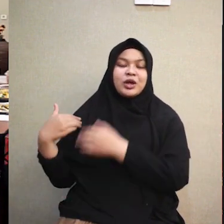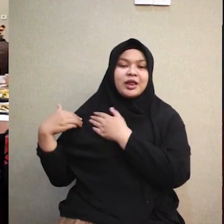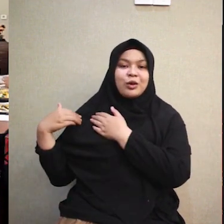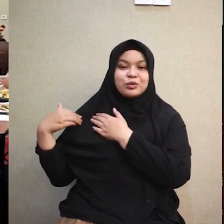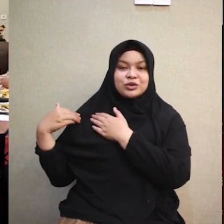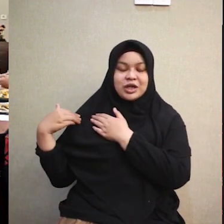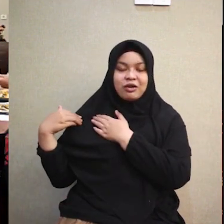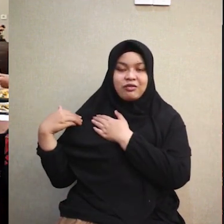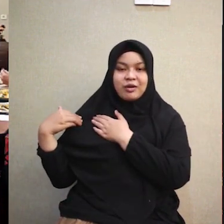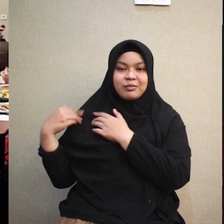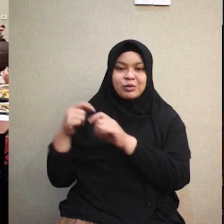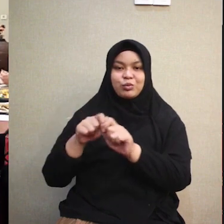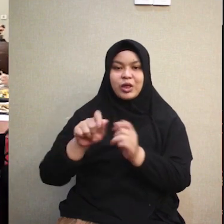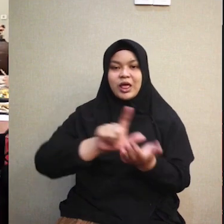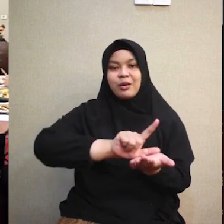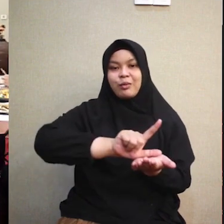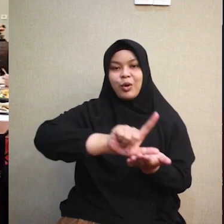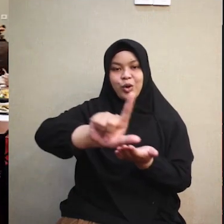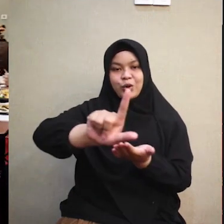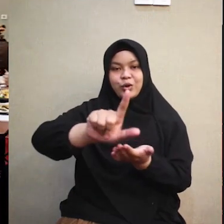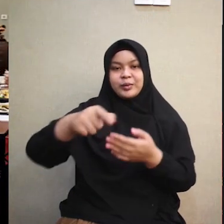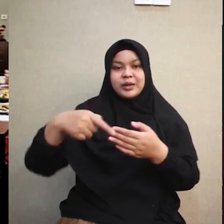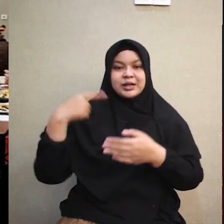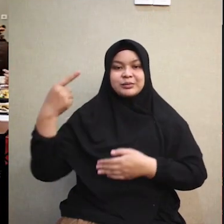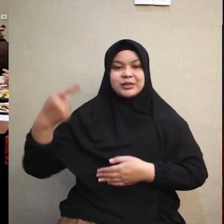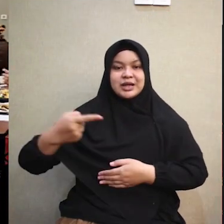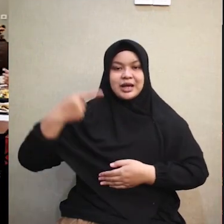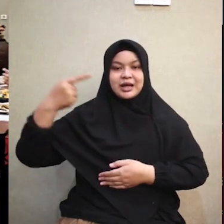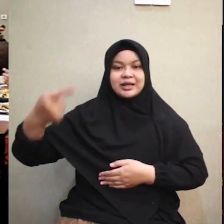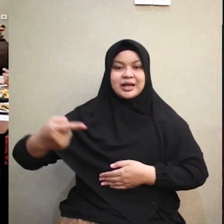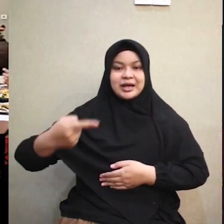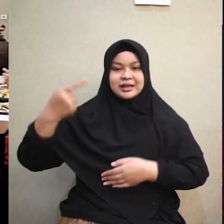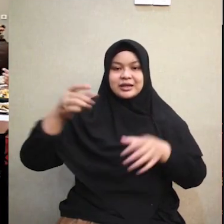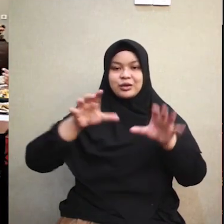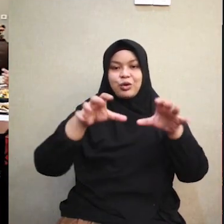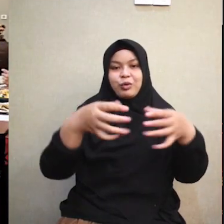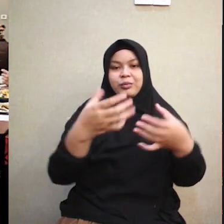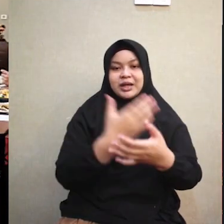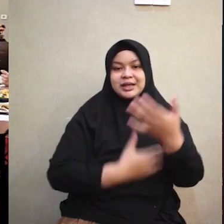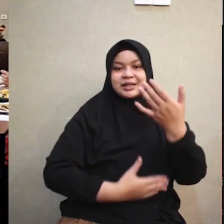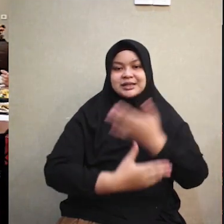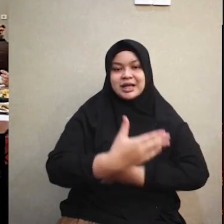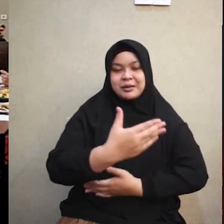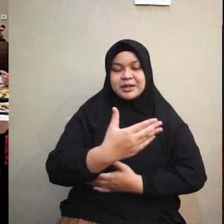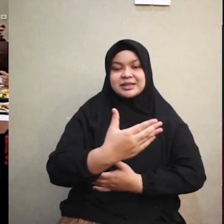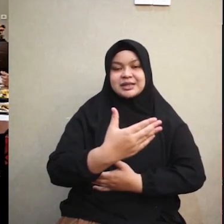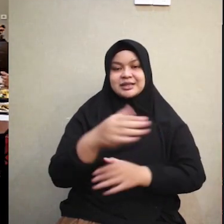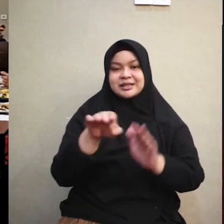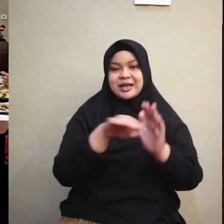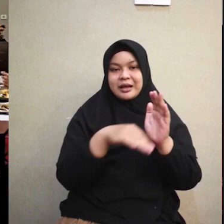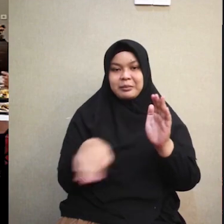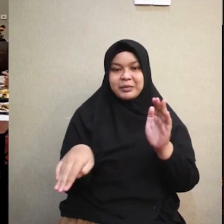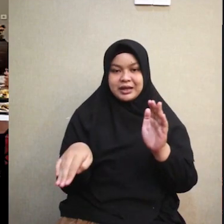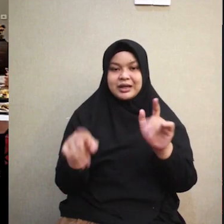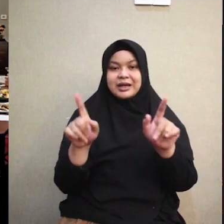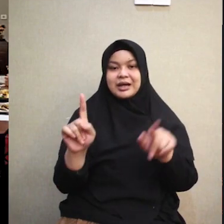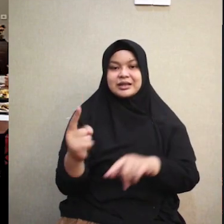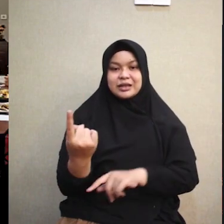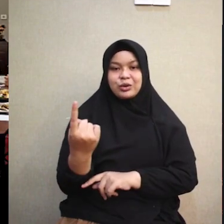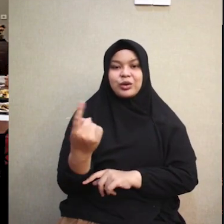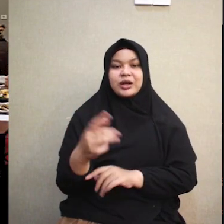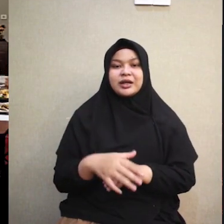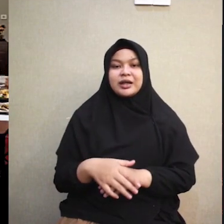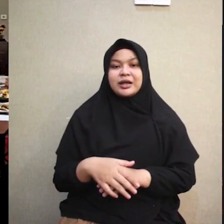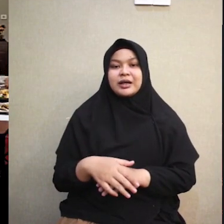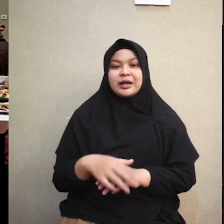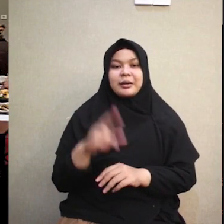untuk membuat laporan secara berkala kepada komite disabilitas rpd salah satunya ada barista